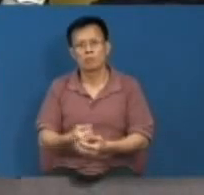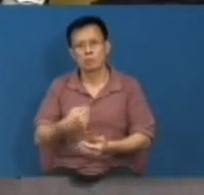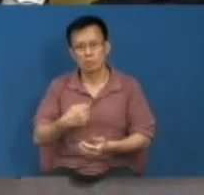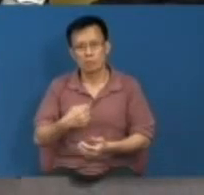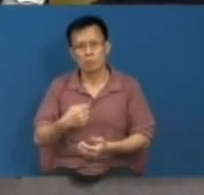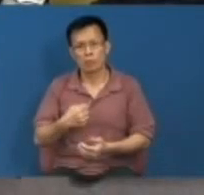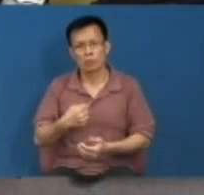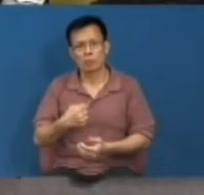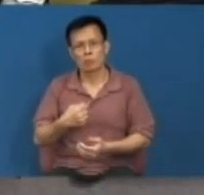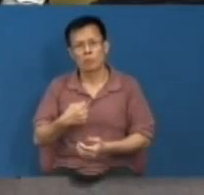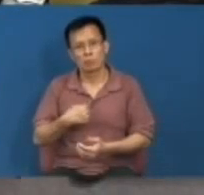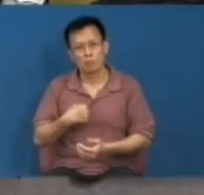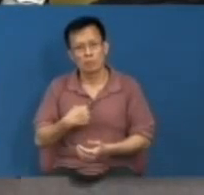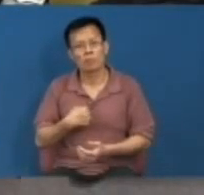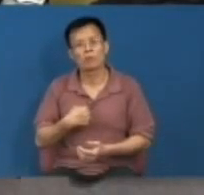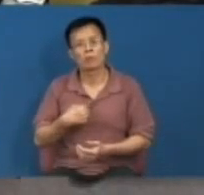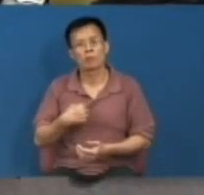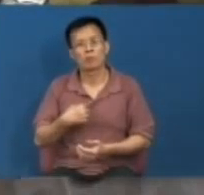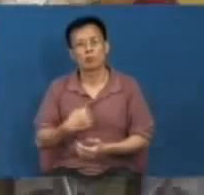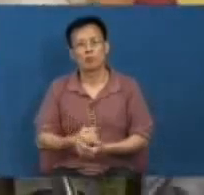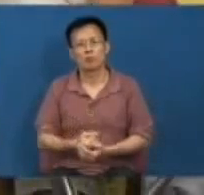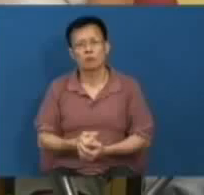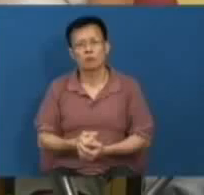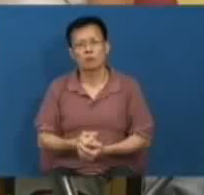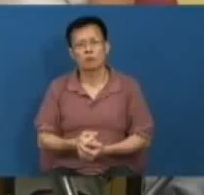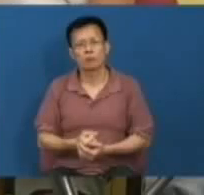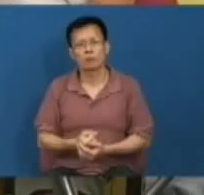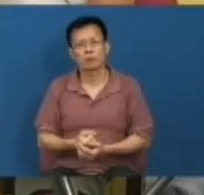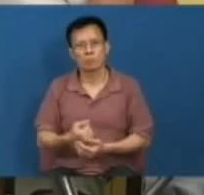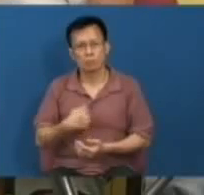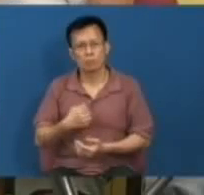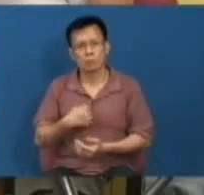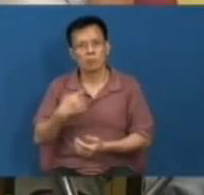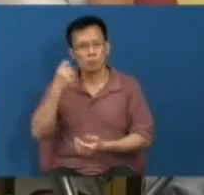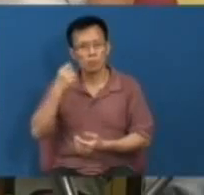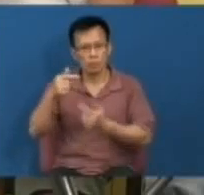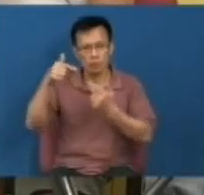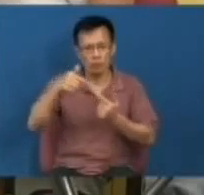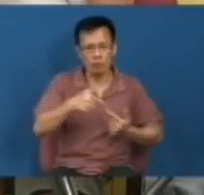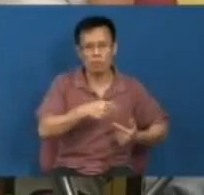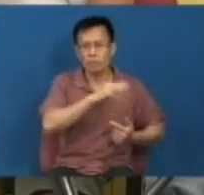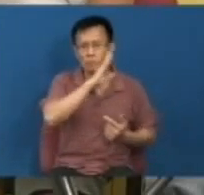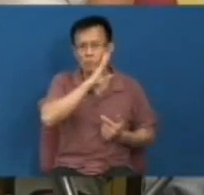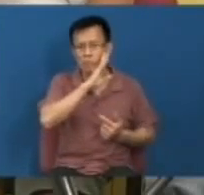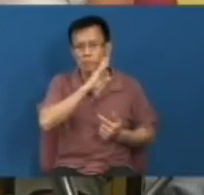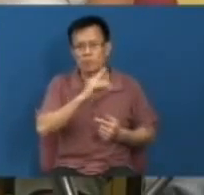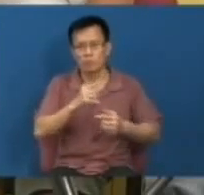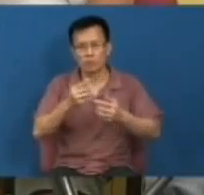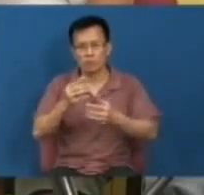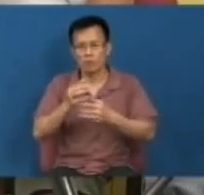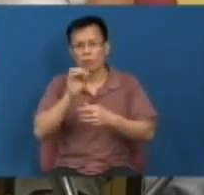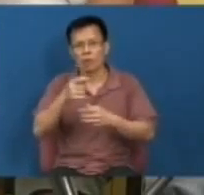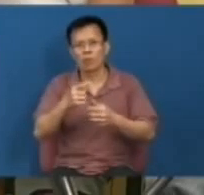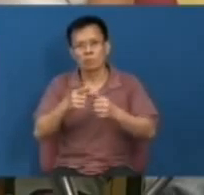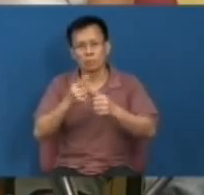我咧就咁樣，我嗰度咧就我女一路喺度住嘅，咁佢就話咧，我當時登記唔到，咁咧